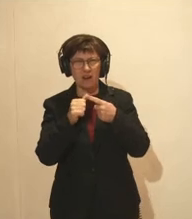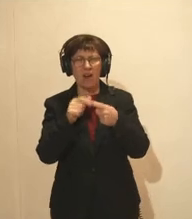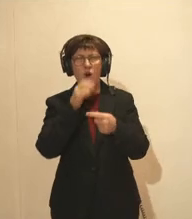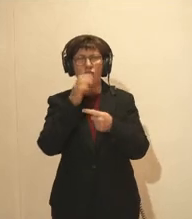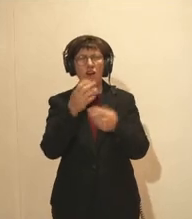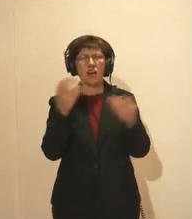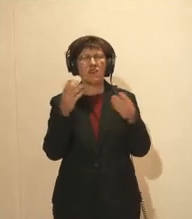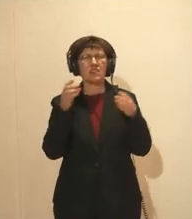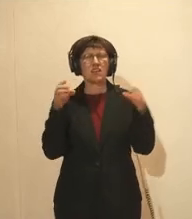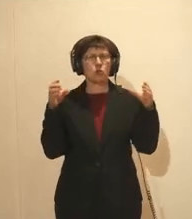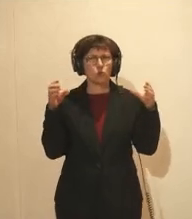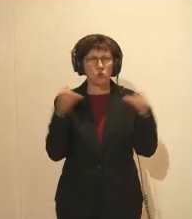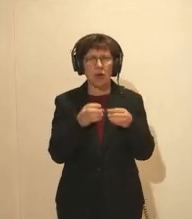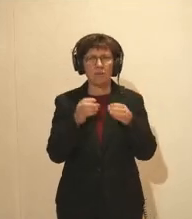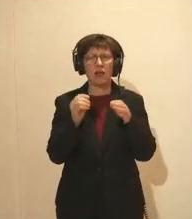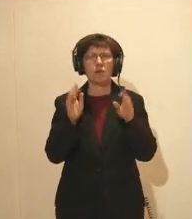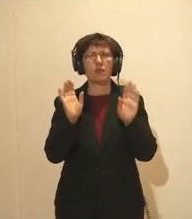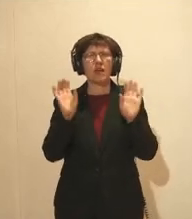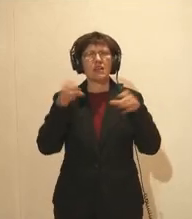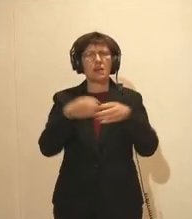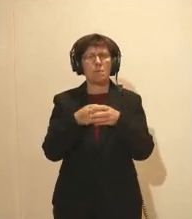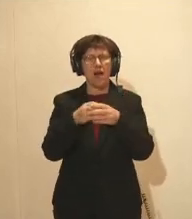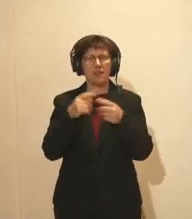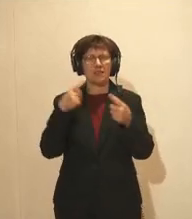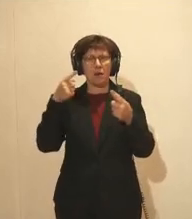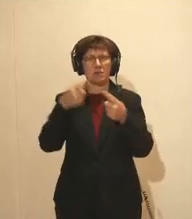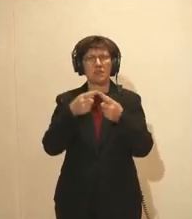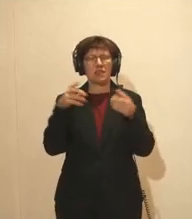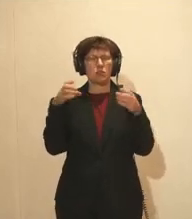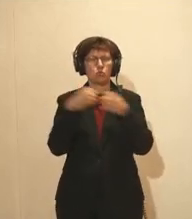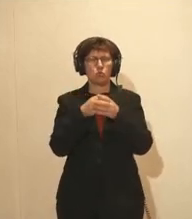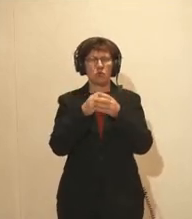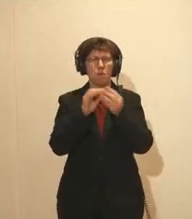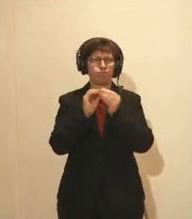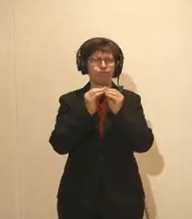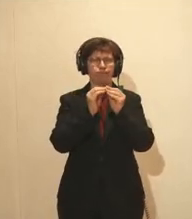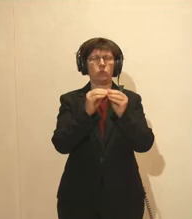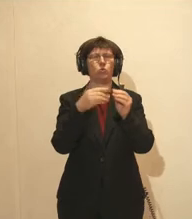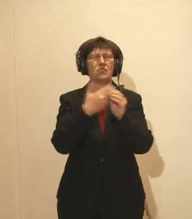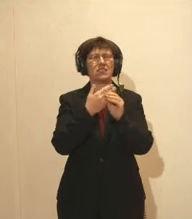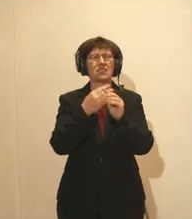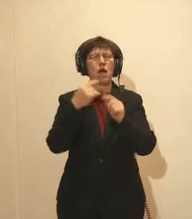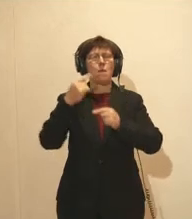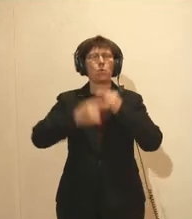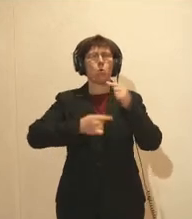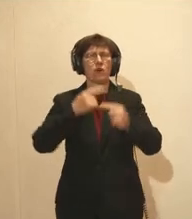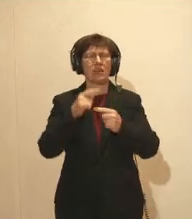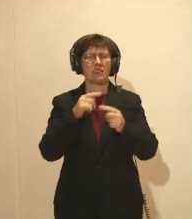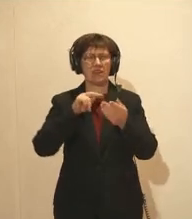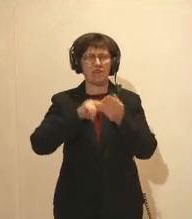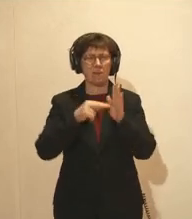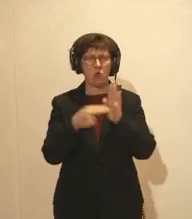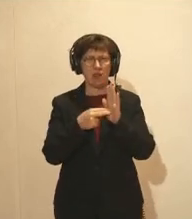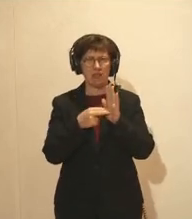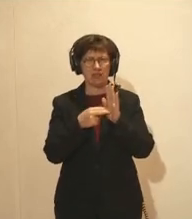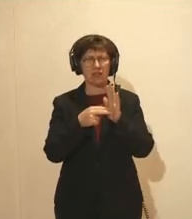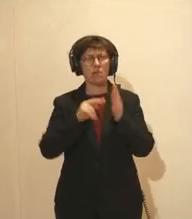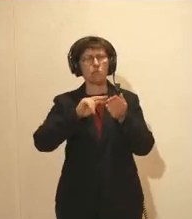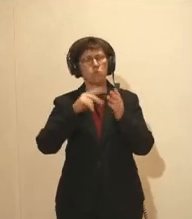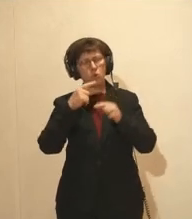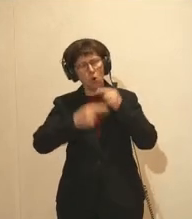die frage des zusammenhalts und der gemeinsamen ziele die wir miteinander verfolgen und das ist eine progressive perspektive und nichts